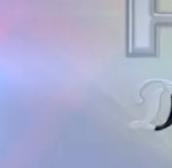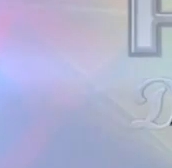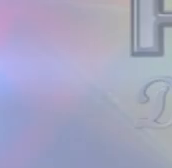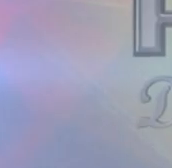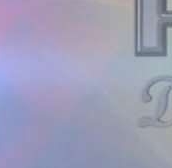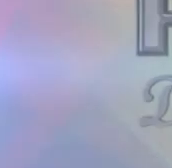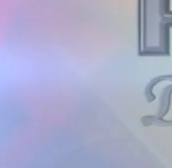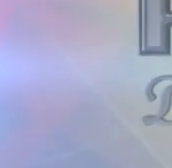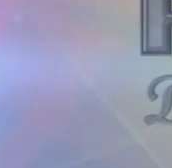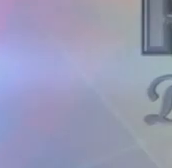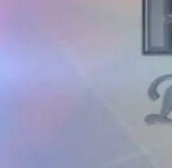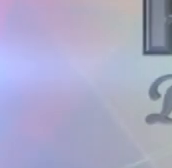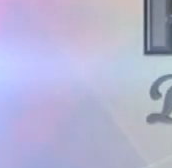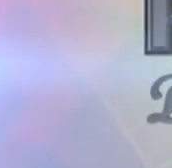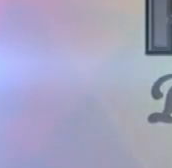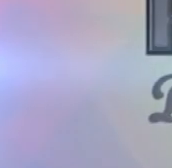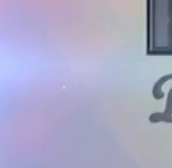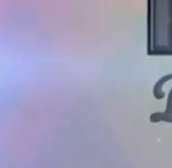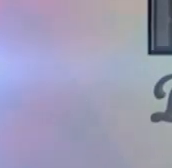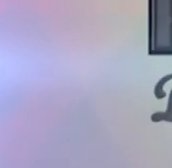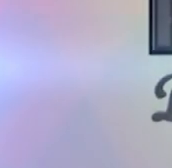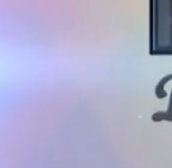रेडियो फीजी 2 देश की धड़कन।